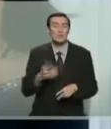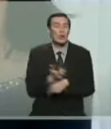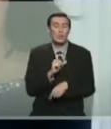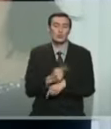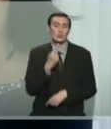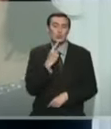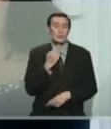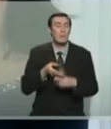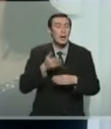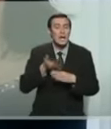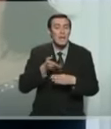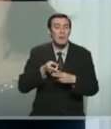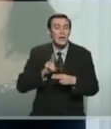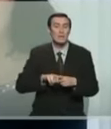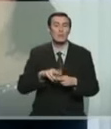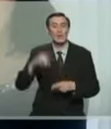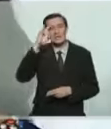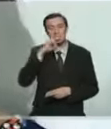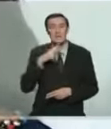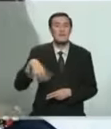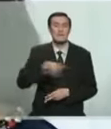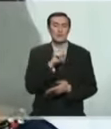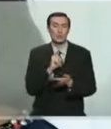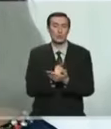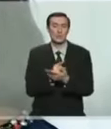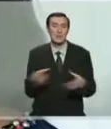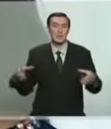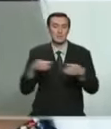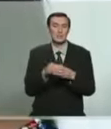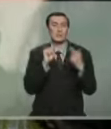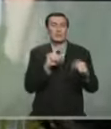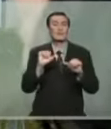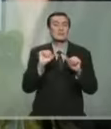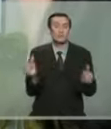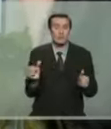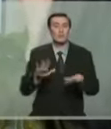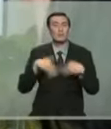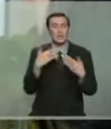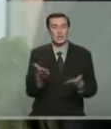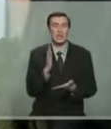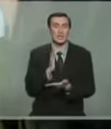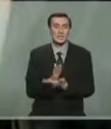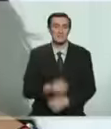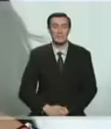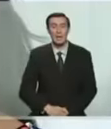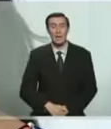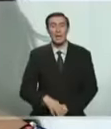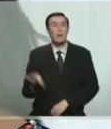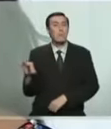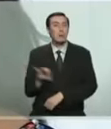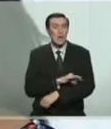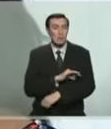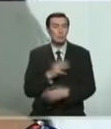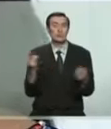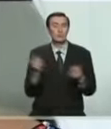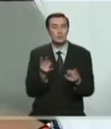сложно. Потому надеются, что весь Казахстан объединится в борьбе против разводов. Тем более, что предложение уже есть. К браку нужно